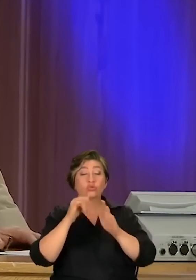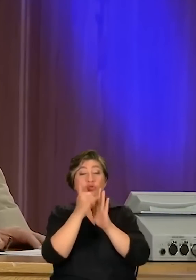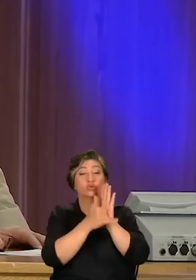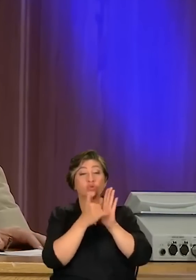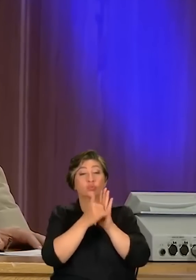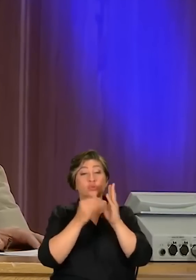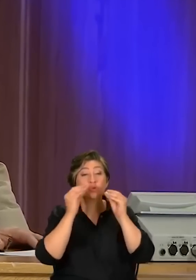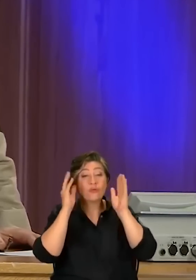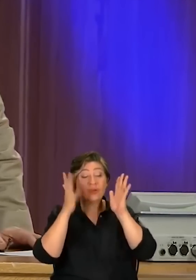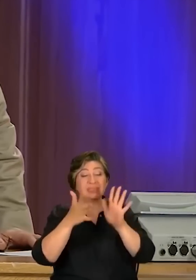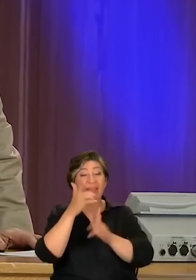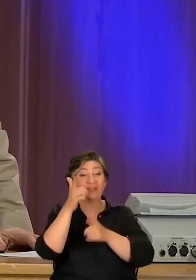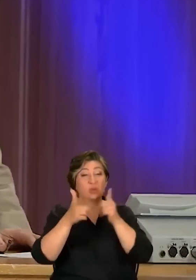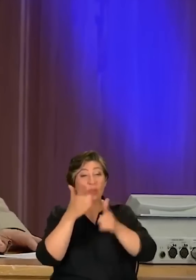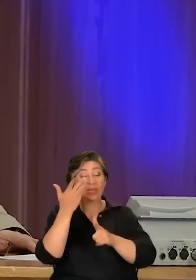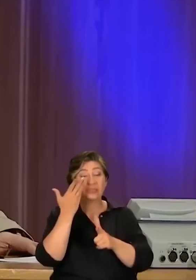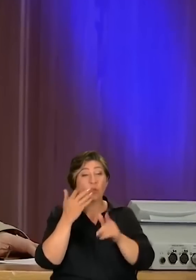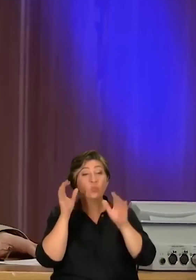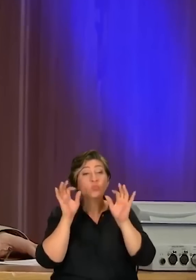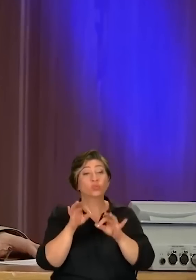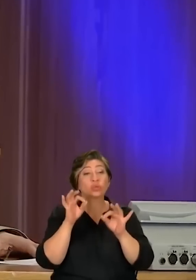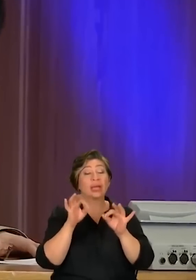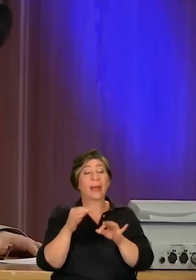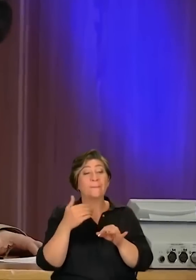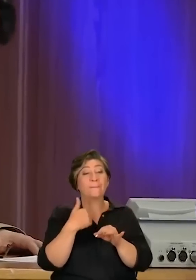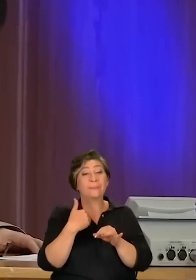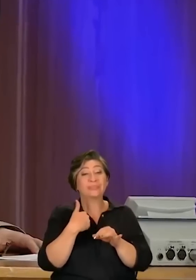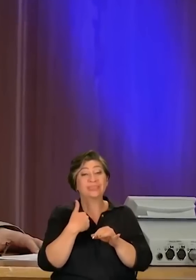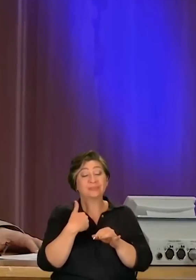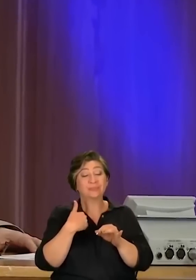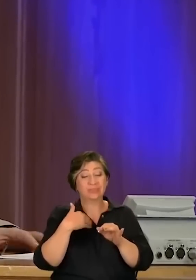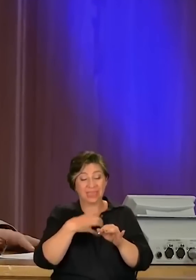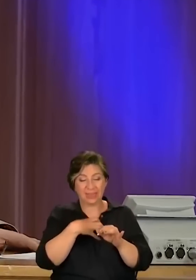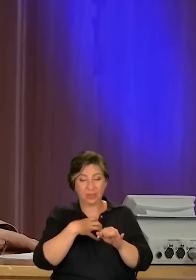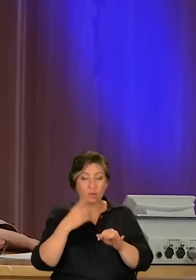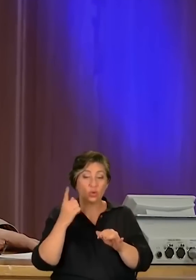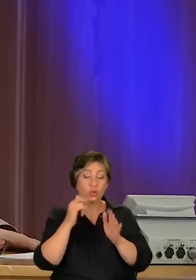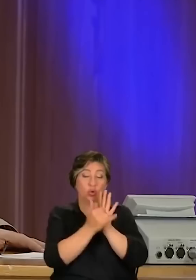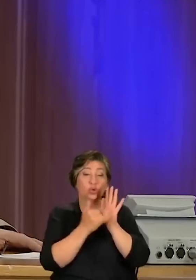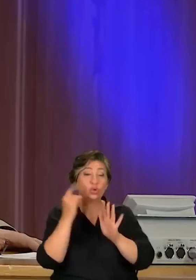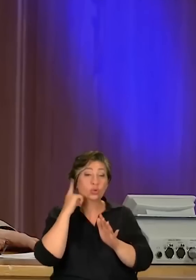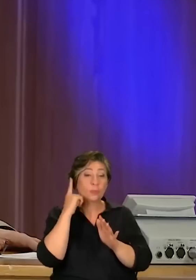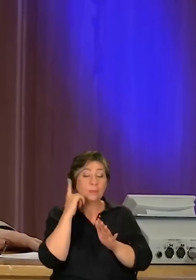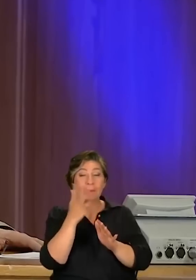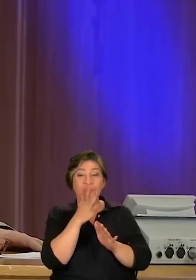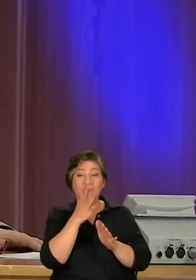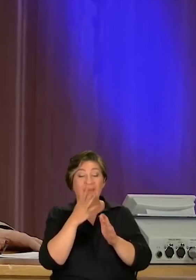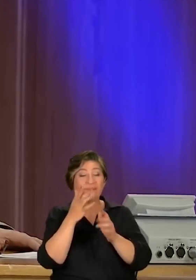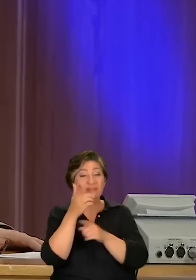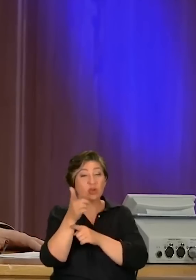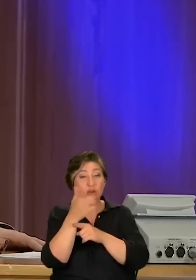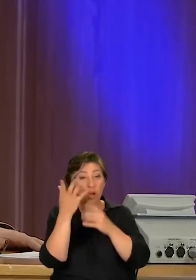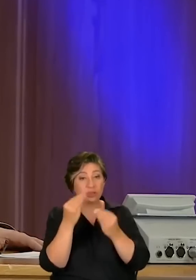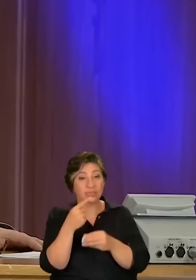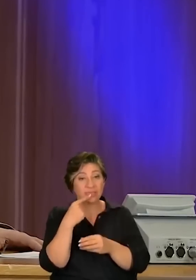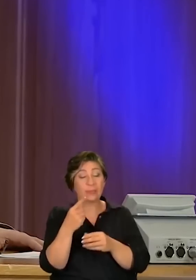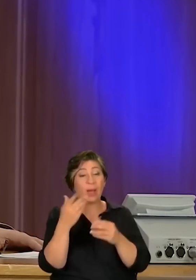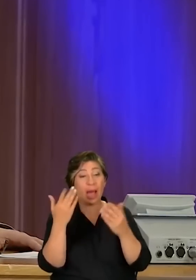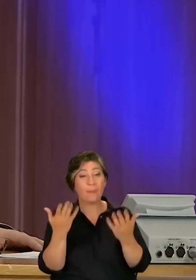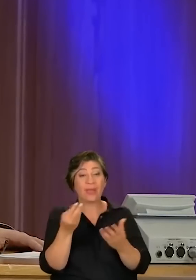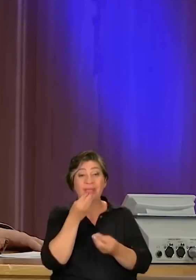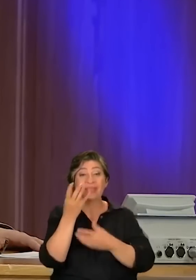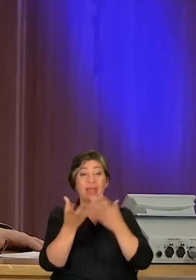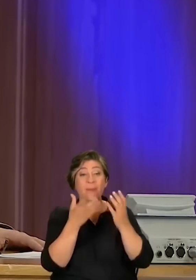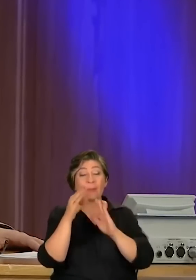YouTube'da çok izlenen videolar mutlaka bizim kendi YouTuberlarımızın yaptığı bilimsel videolar olacak dedim. Fakat